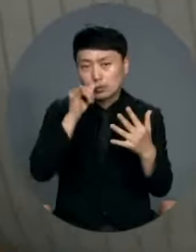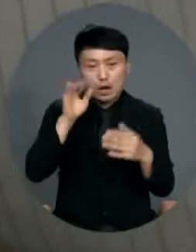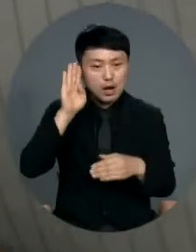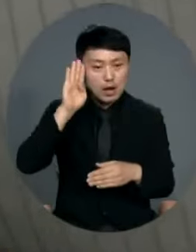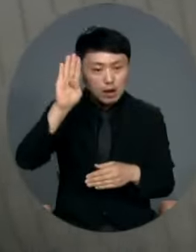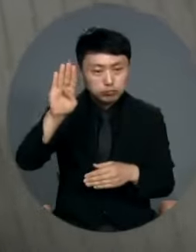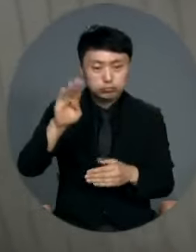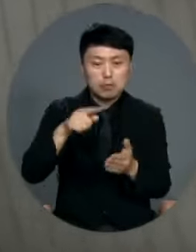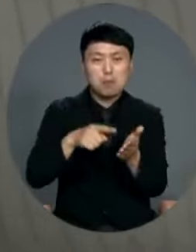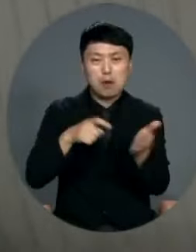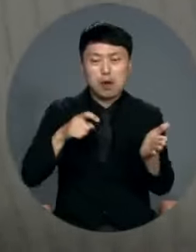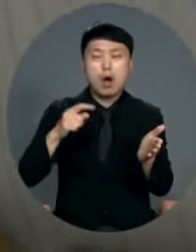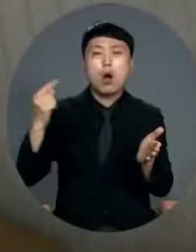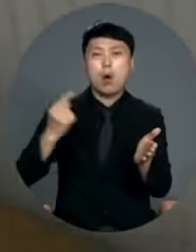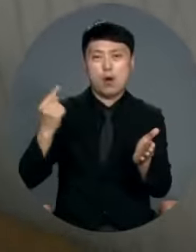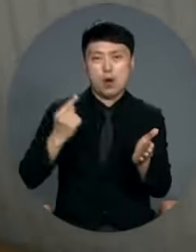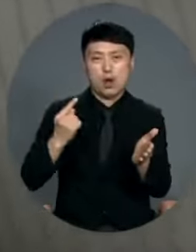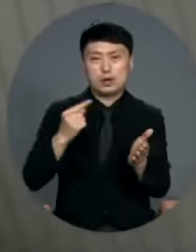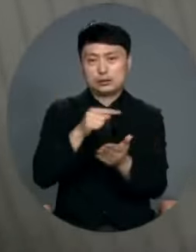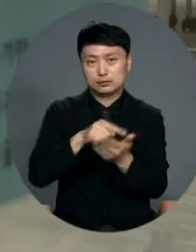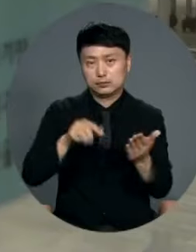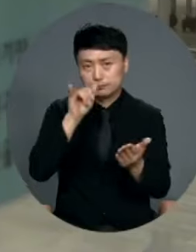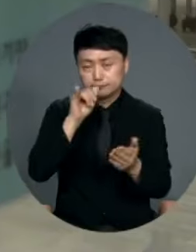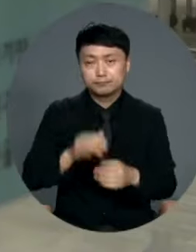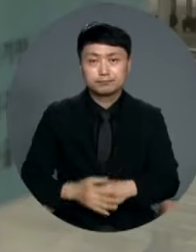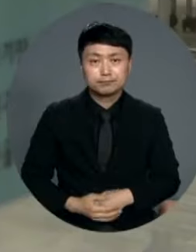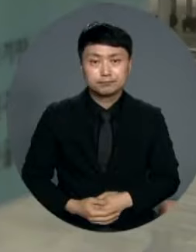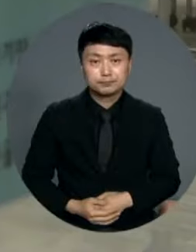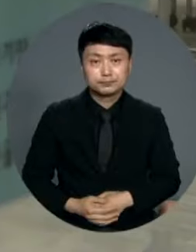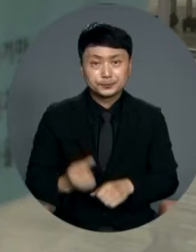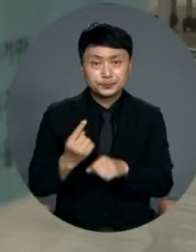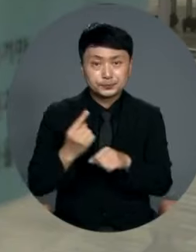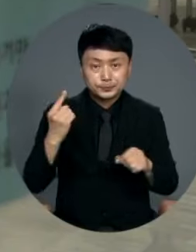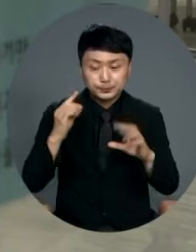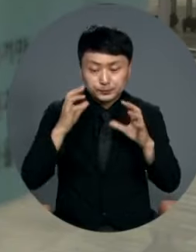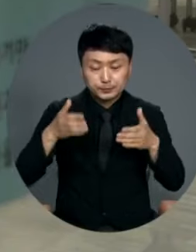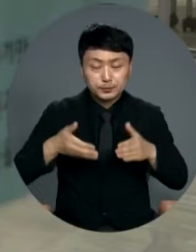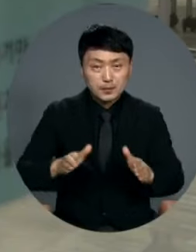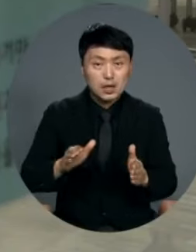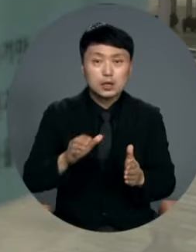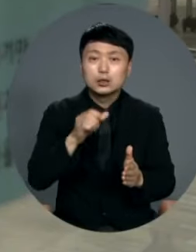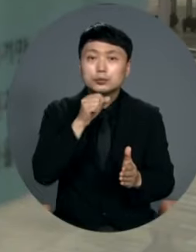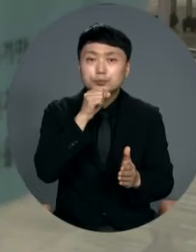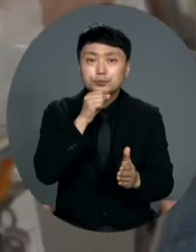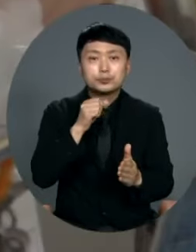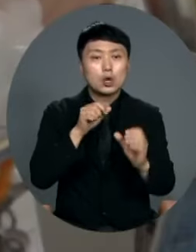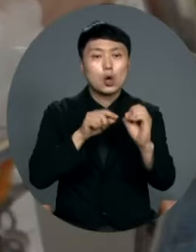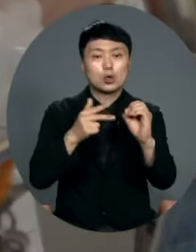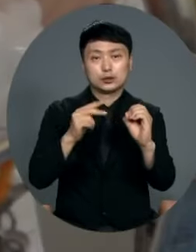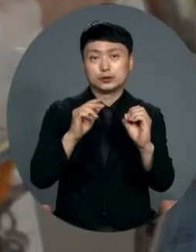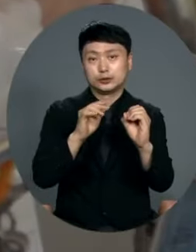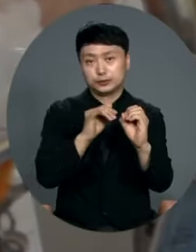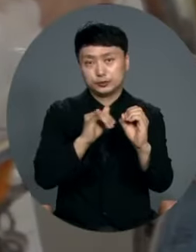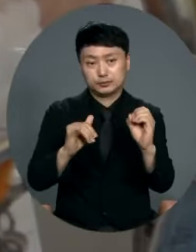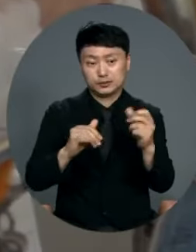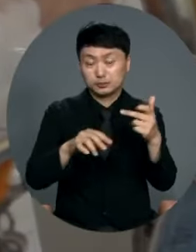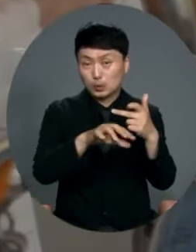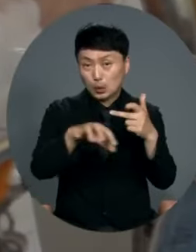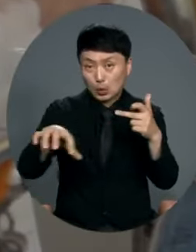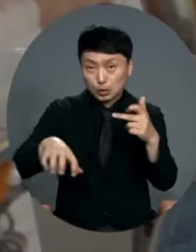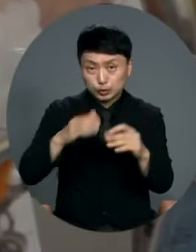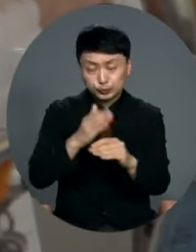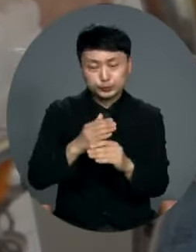점점 더 심해질 것으로 보입니다. 지난해 대구의 합계 출산율은 0.7명으로 17개 시도